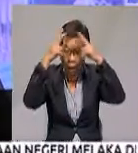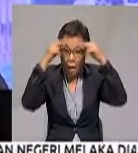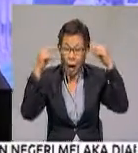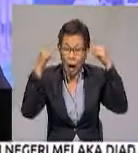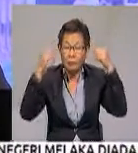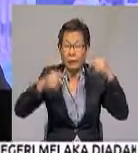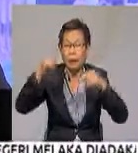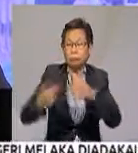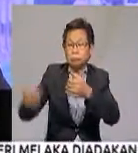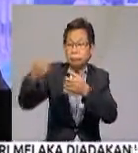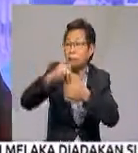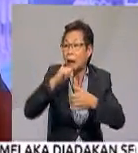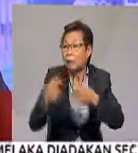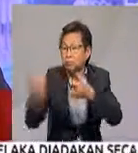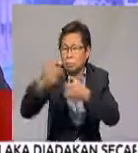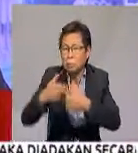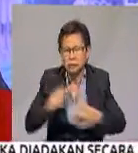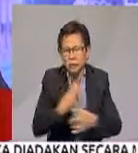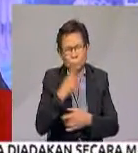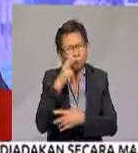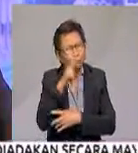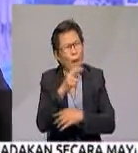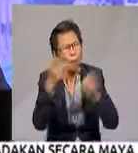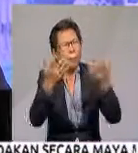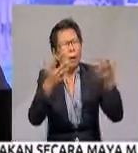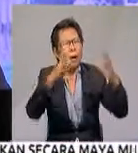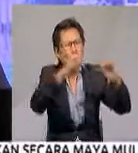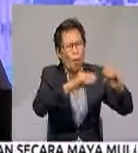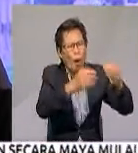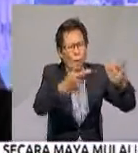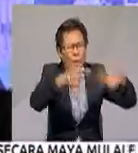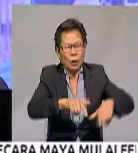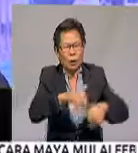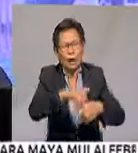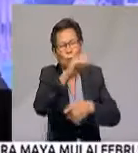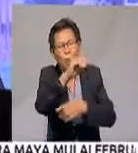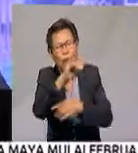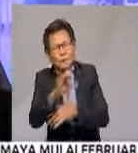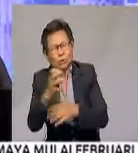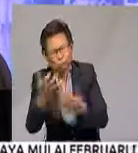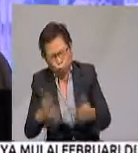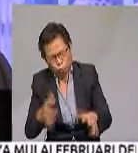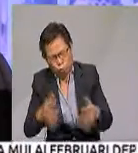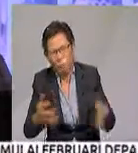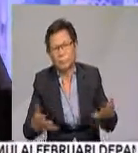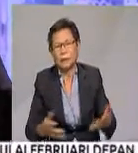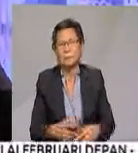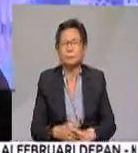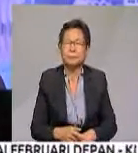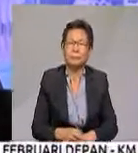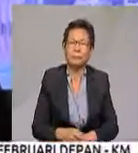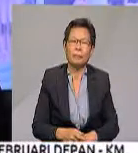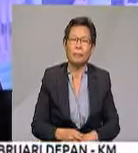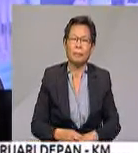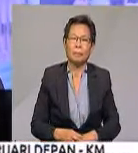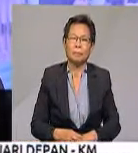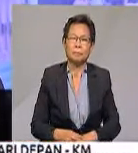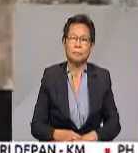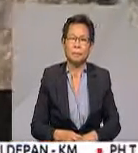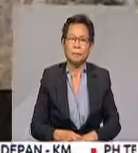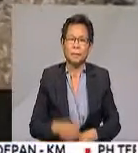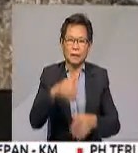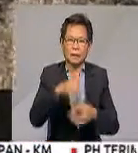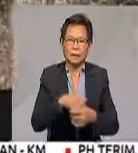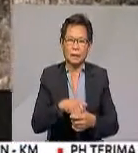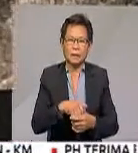kerana kita melihat sudah banyak sidang yang berlaku dalam konteks OIC. Ya, apatah lagi kalau kita mengambil dalam